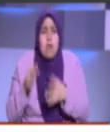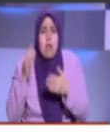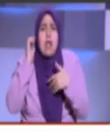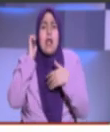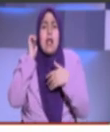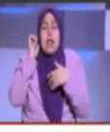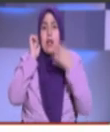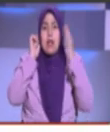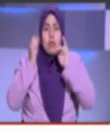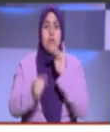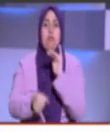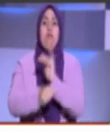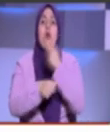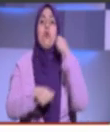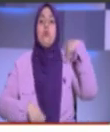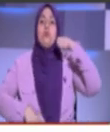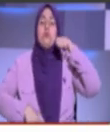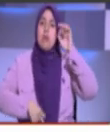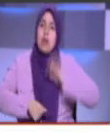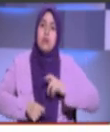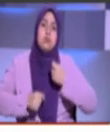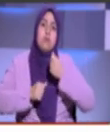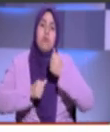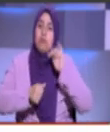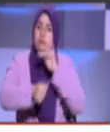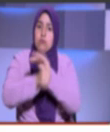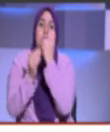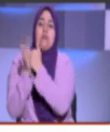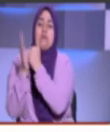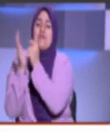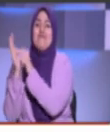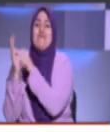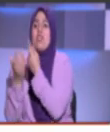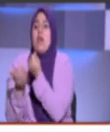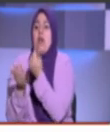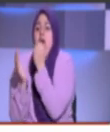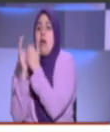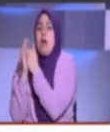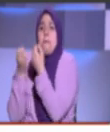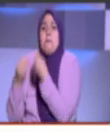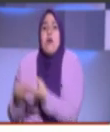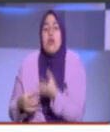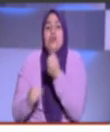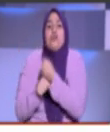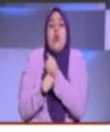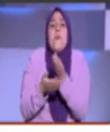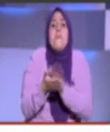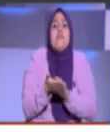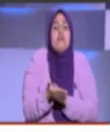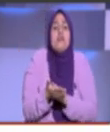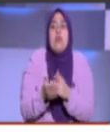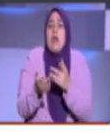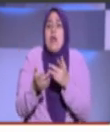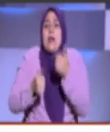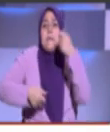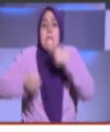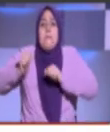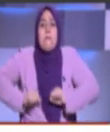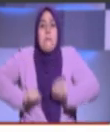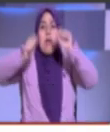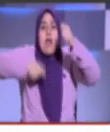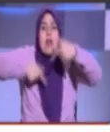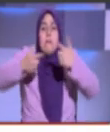الوزارة، وأيضا قللت من عدد الأسرة وعدد أسرة بالأخص أسرة العناية المركزة. في بريطانيا لديها